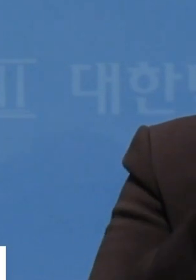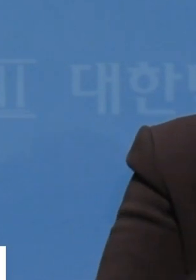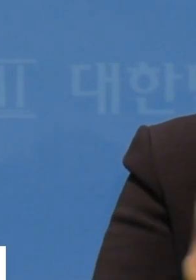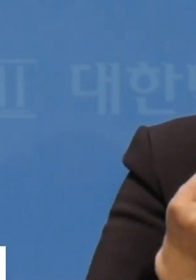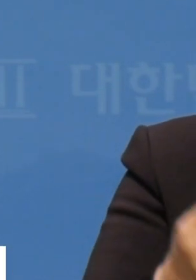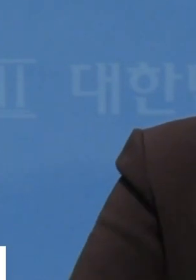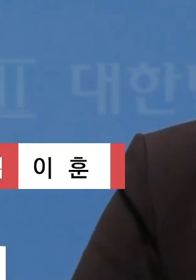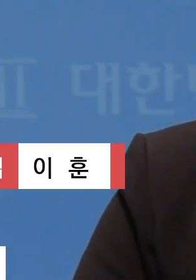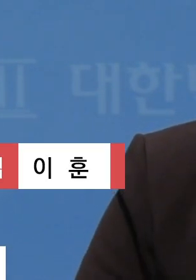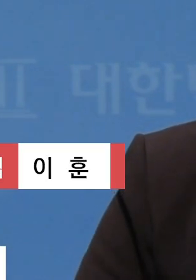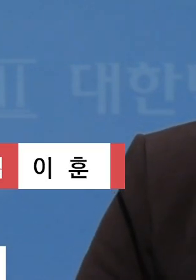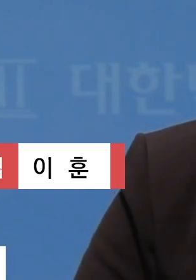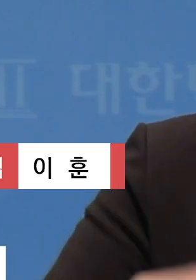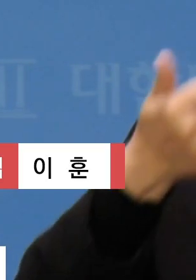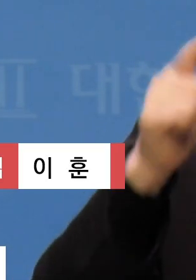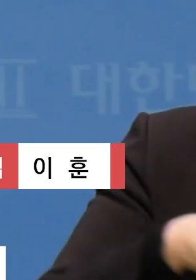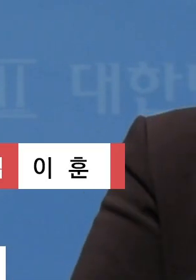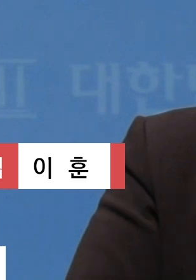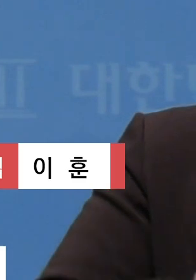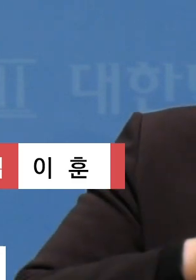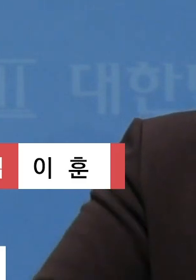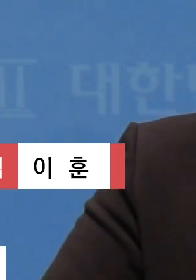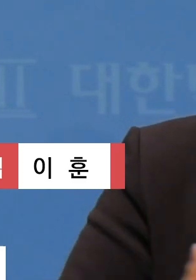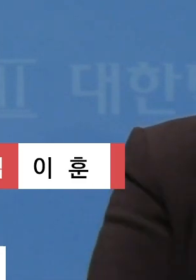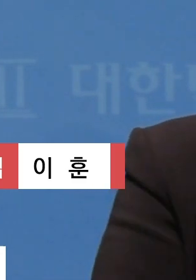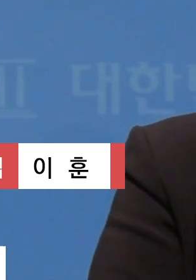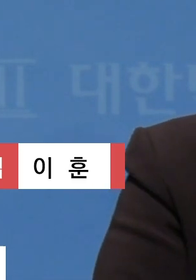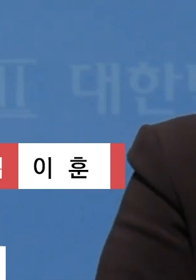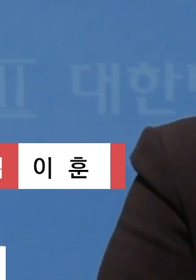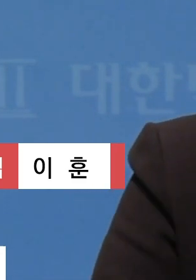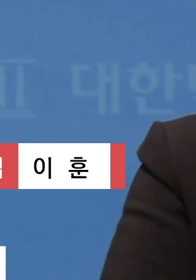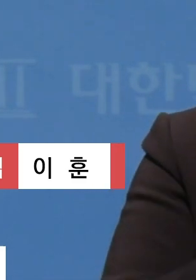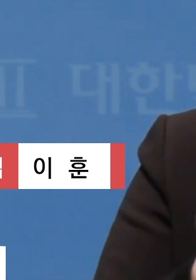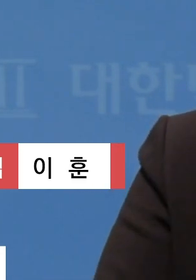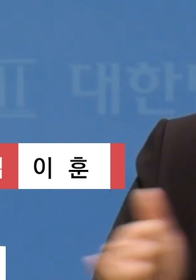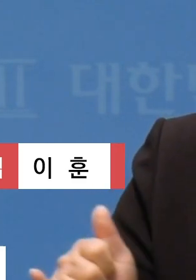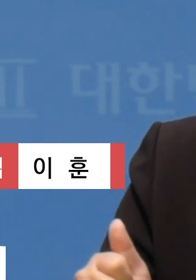한동훈 비대위원장은 동료 시민은 오직